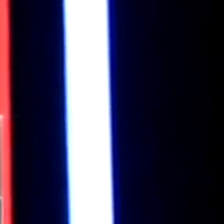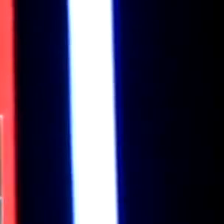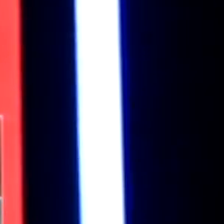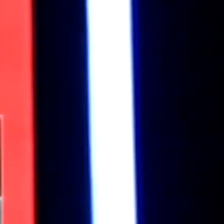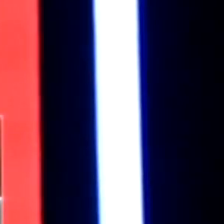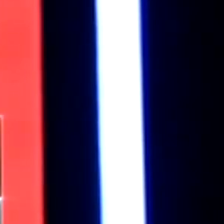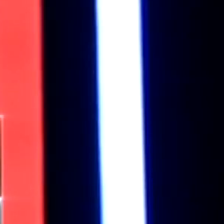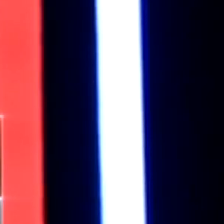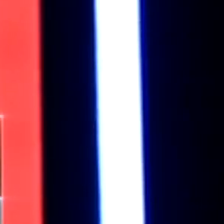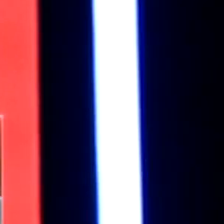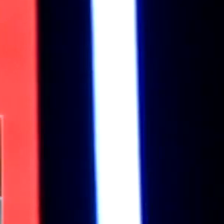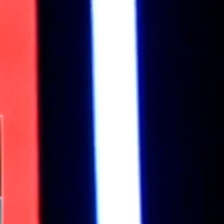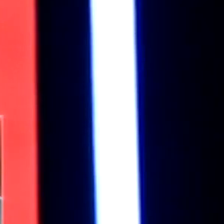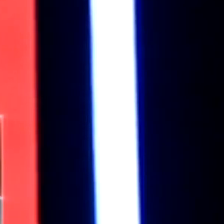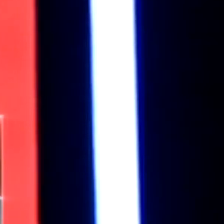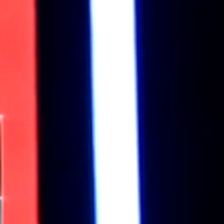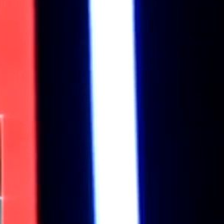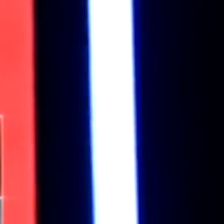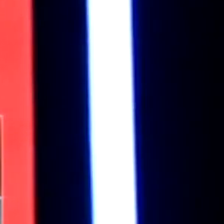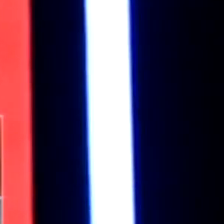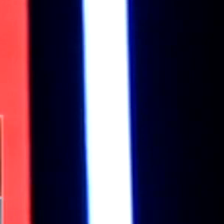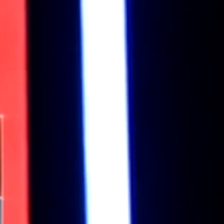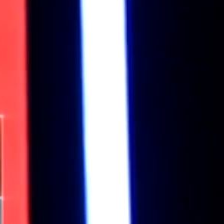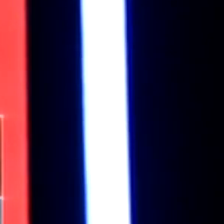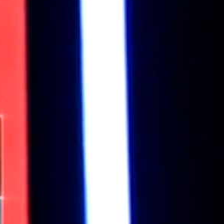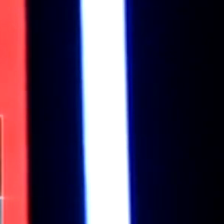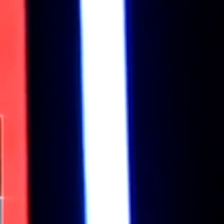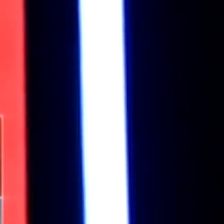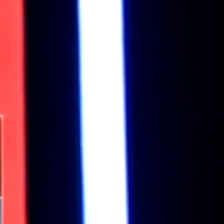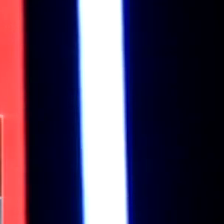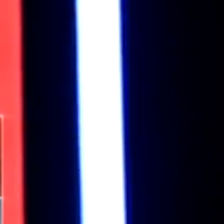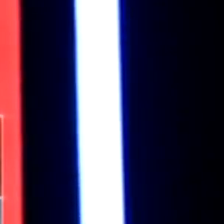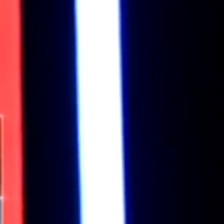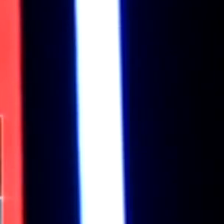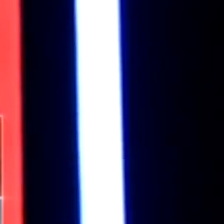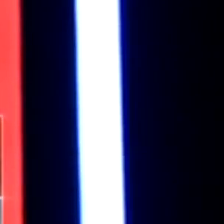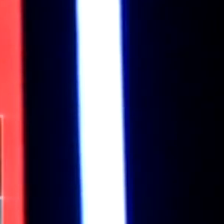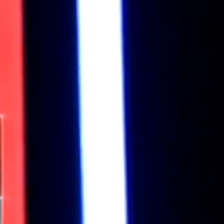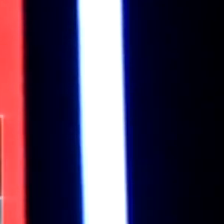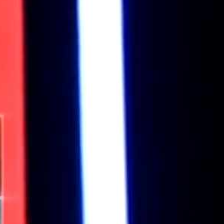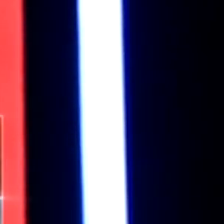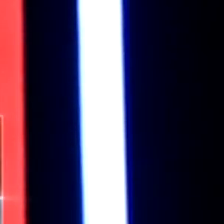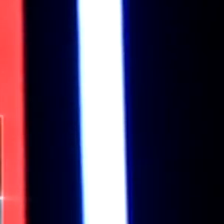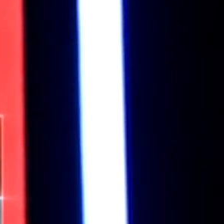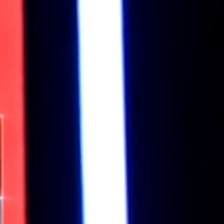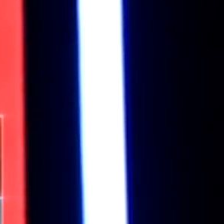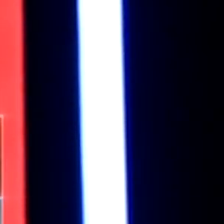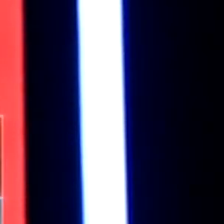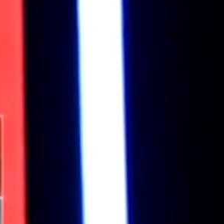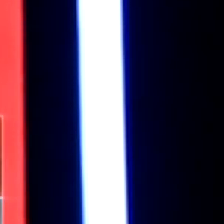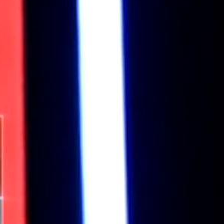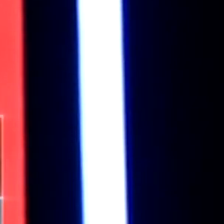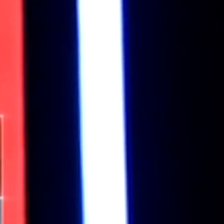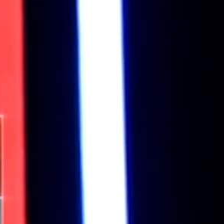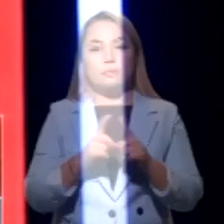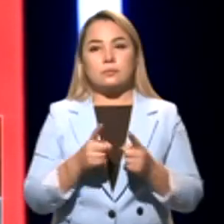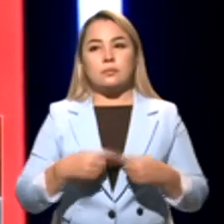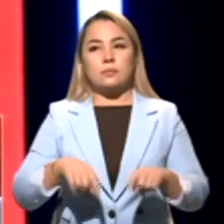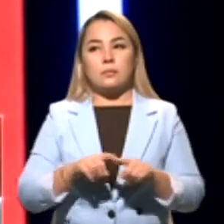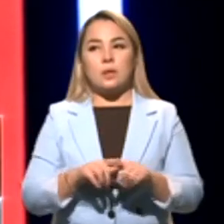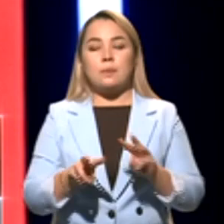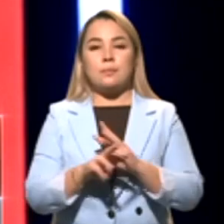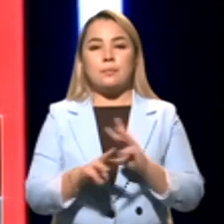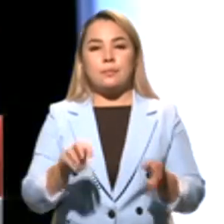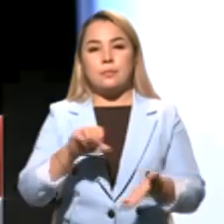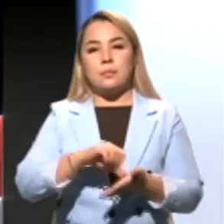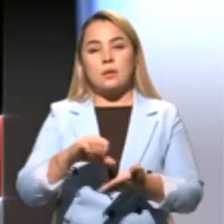WhatsApp желісіне өздеріңіздің хабарламаларыңызды жіберсеңіздер болады. Студия қонақтарымен таныстырып өтейін. Ақпарат және қоғамдық даму министрлігі Дін